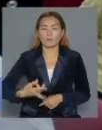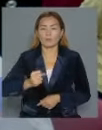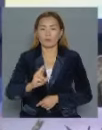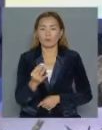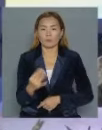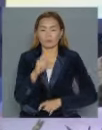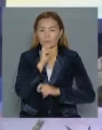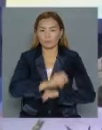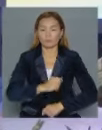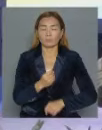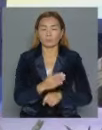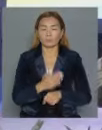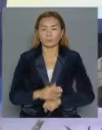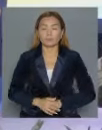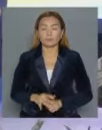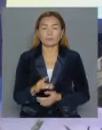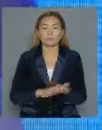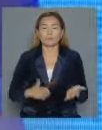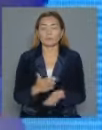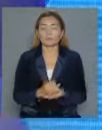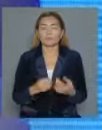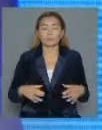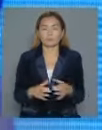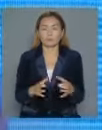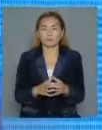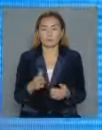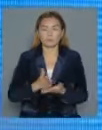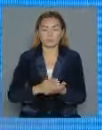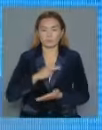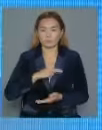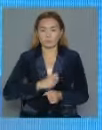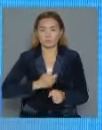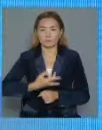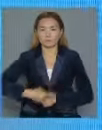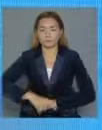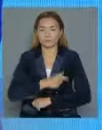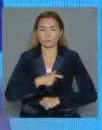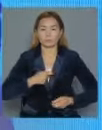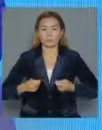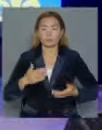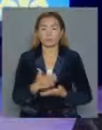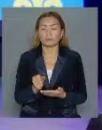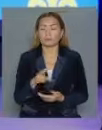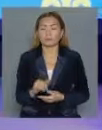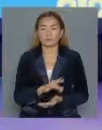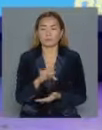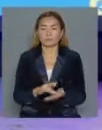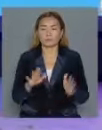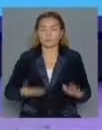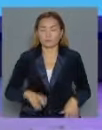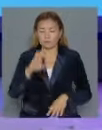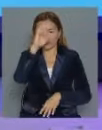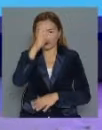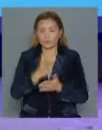әкімнің алғыс хаттарымен марапатталды. Сонымен қатар бір топ сан саланың қызметкеріне аудандық мәслихат төрағасының Атырау облысы бойынша